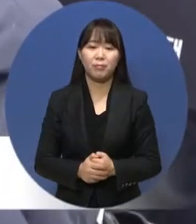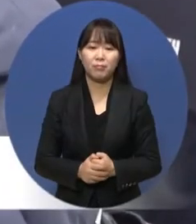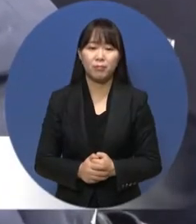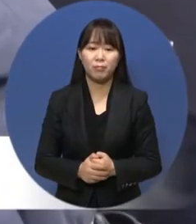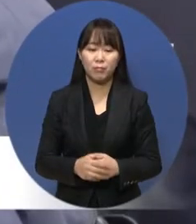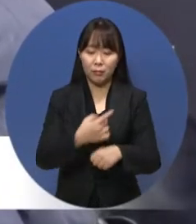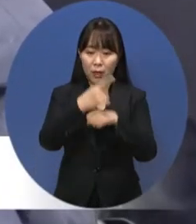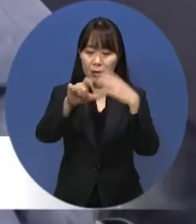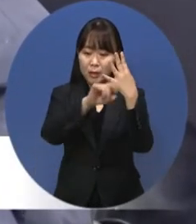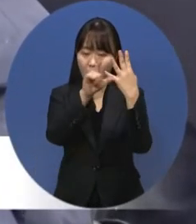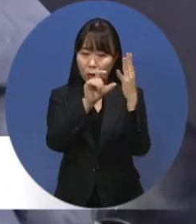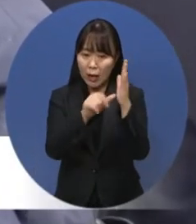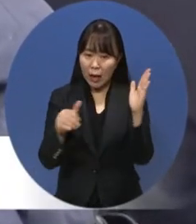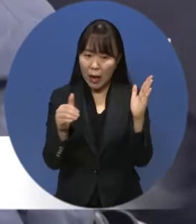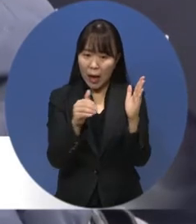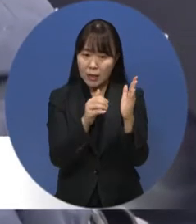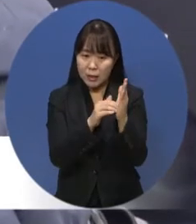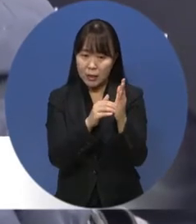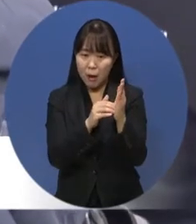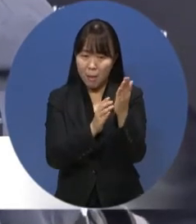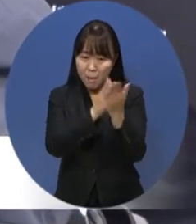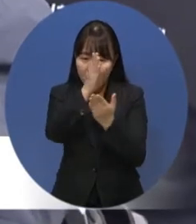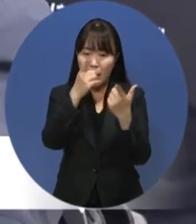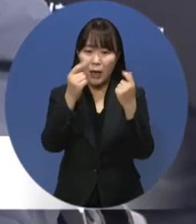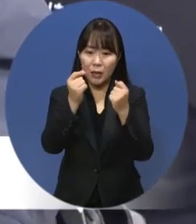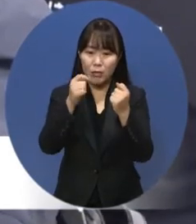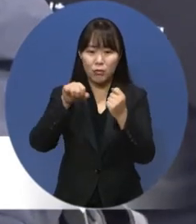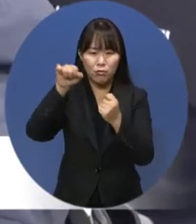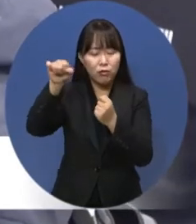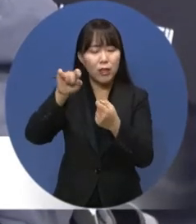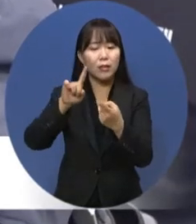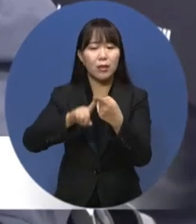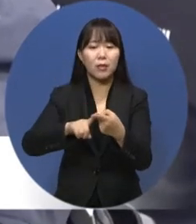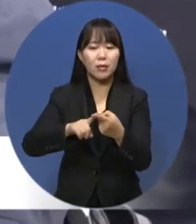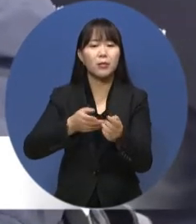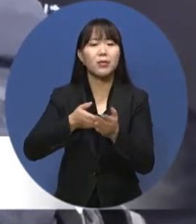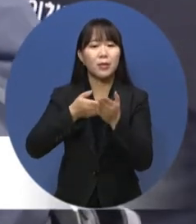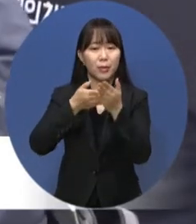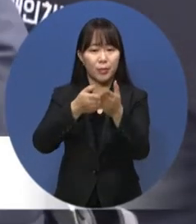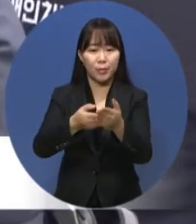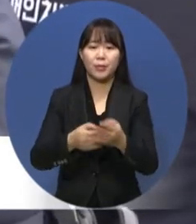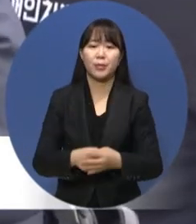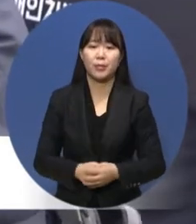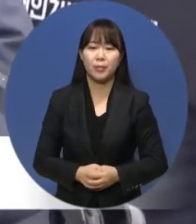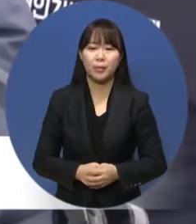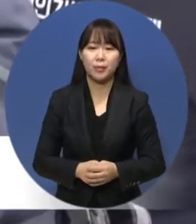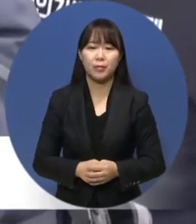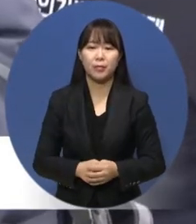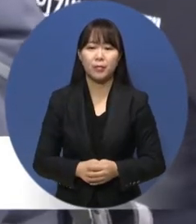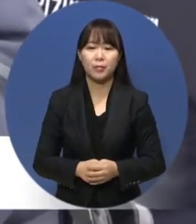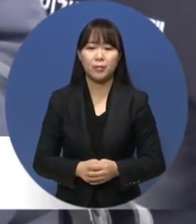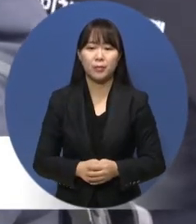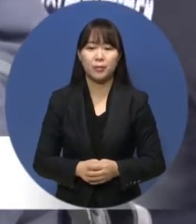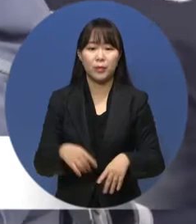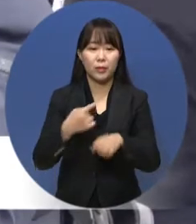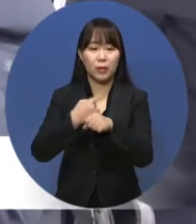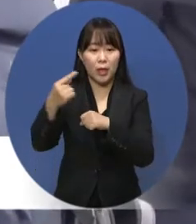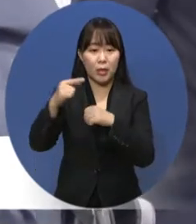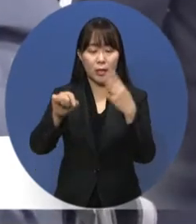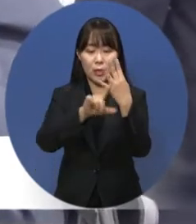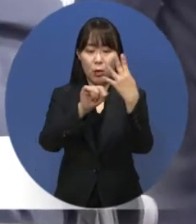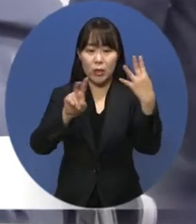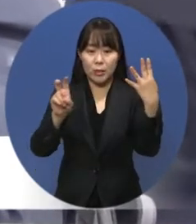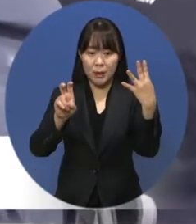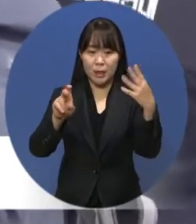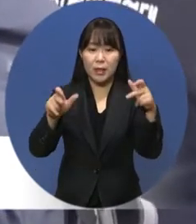4월까지 그럼 현장을 지키는 부대는 을 단 7 좀 퇴원을 드리고 싶습니다 넹 가요 451 드릴을